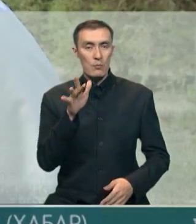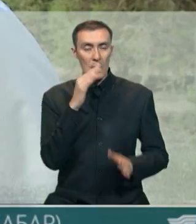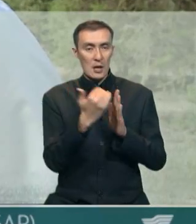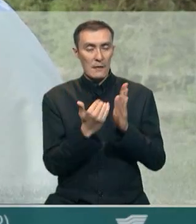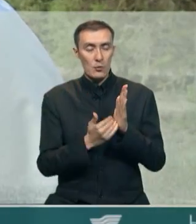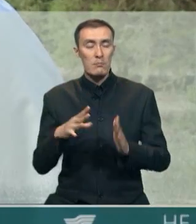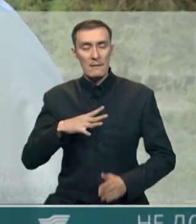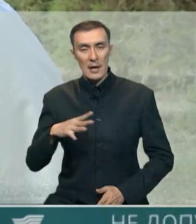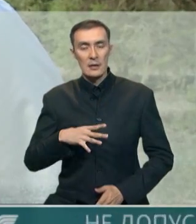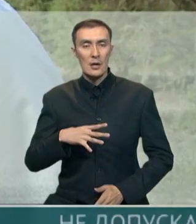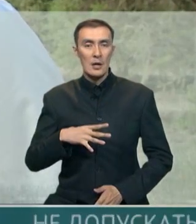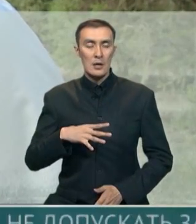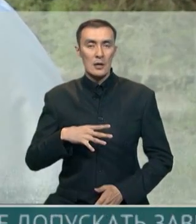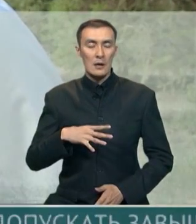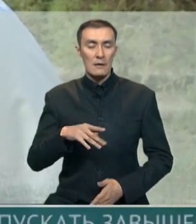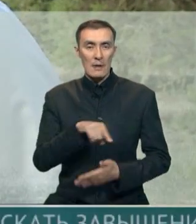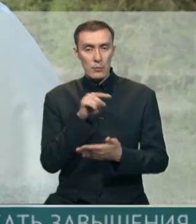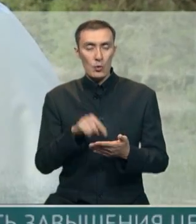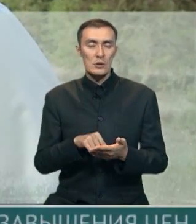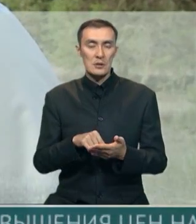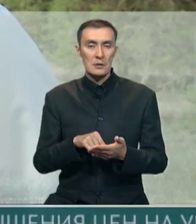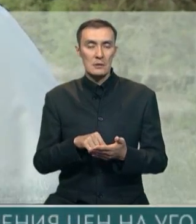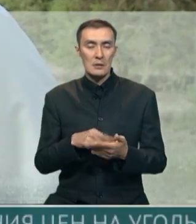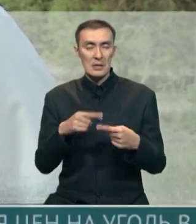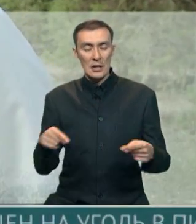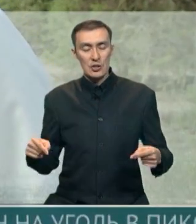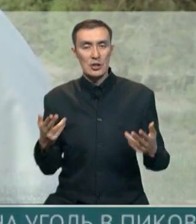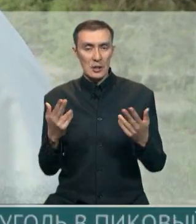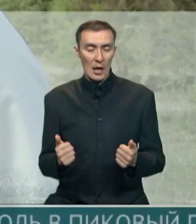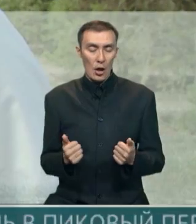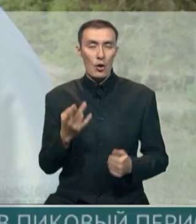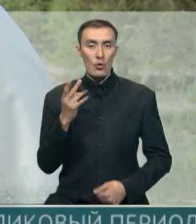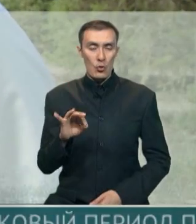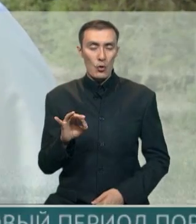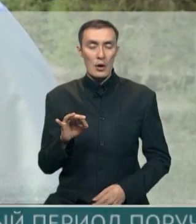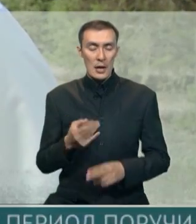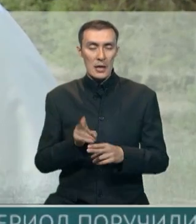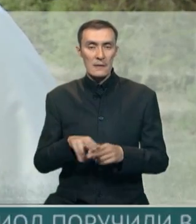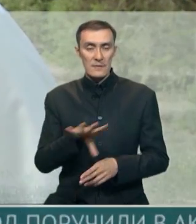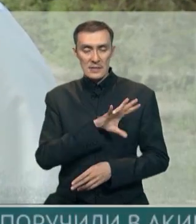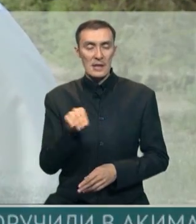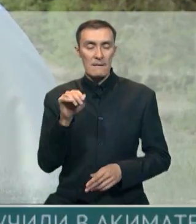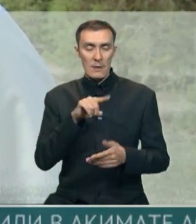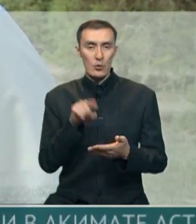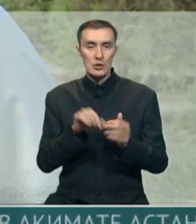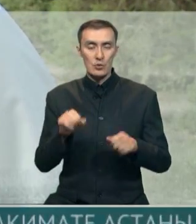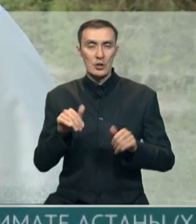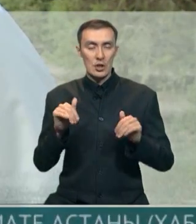Бывают моменты, рабочие, скрытые работы, форс-мажорные обстоятельства. Эти все моменты решаются.